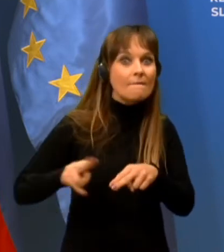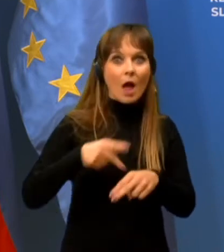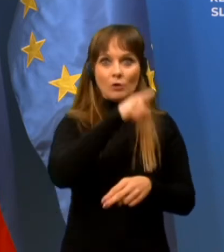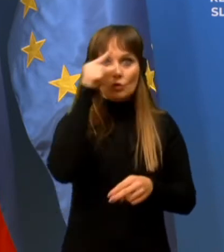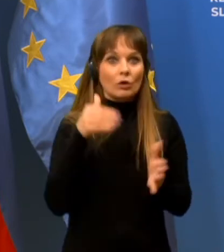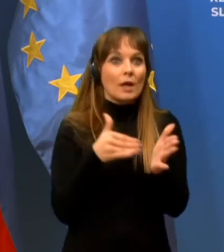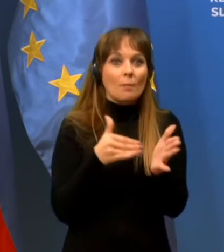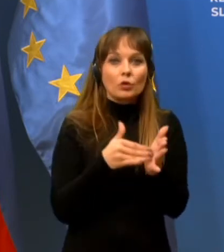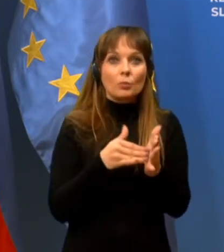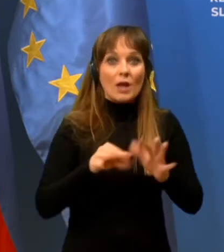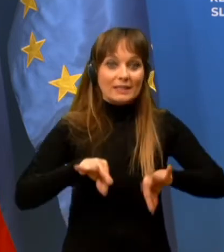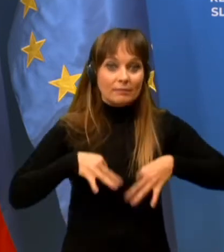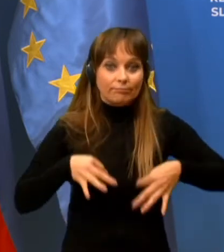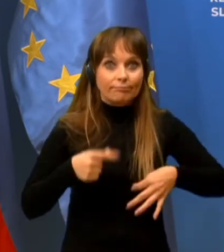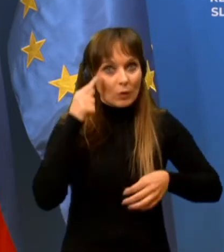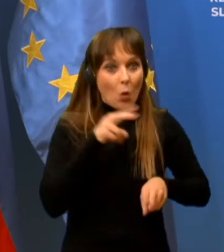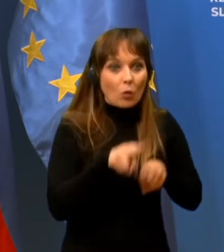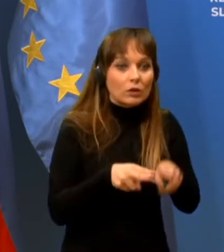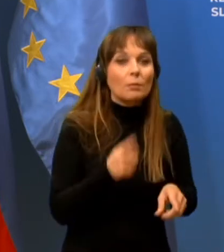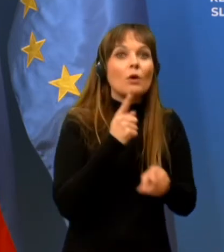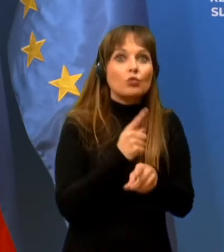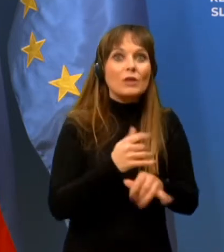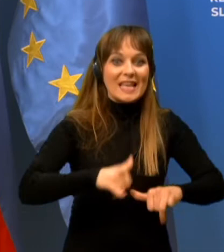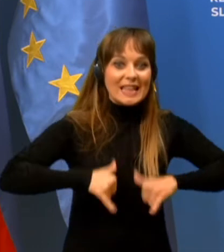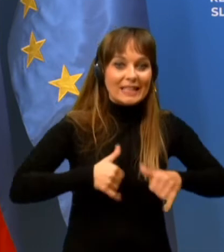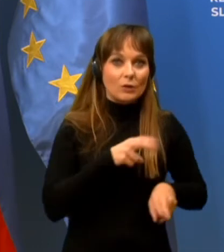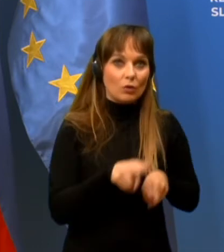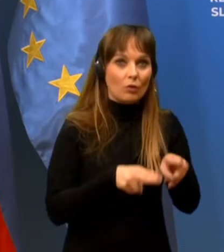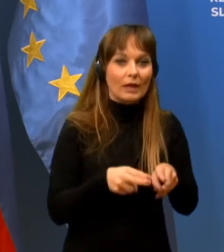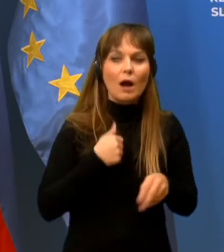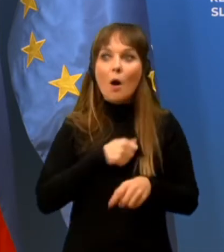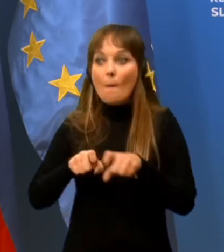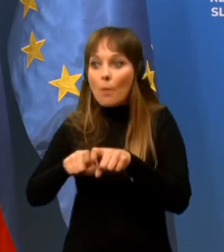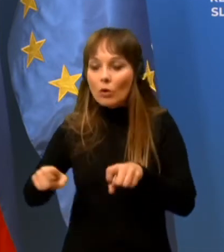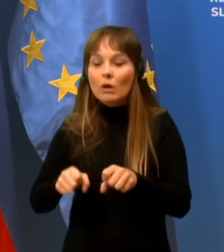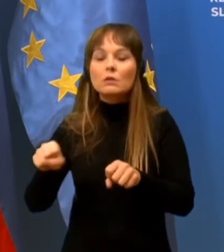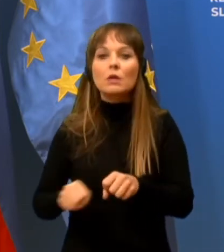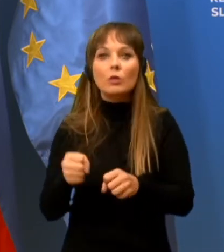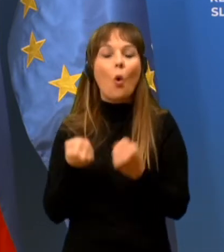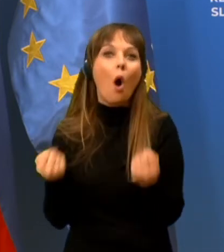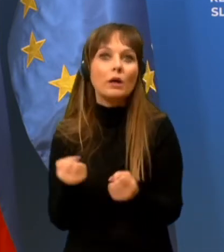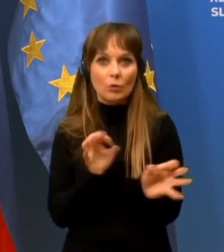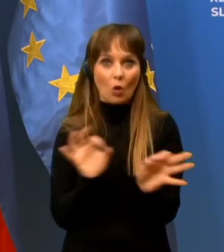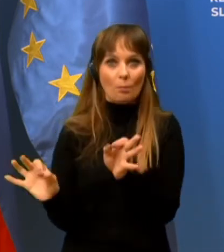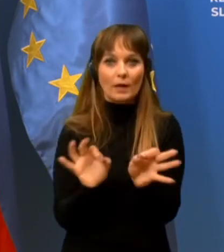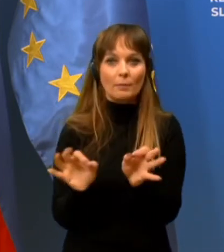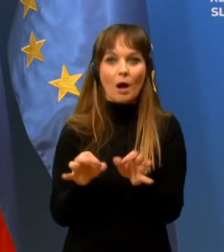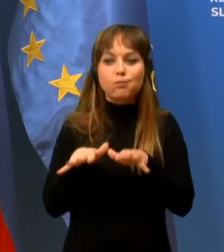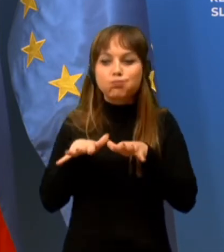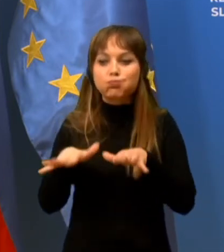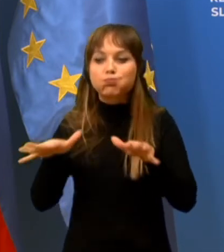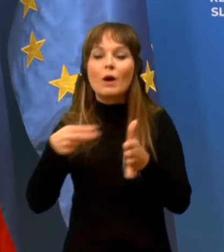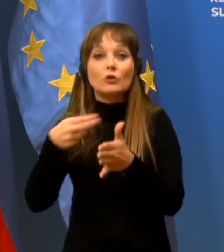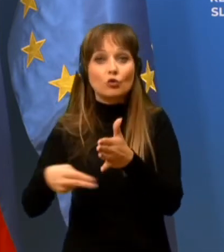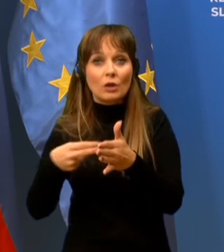potrebuje bolnišnično oskrbo in žal tudi intenzivno nego. Bolnišnice se zato aktivno pripravljajo na povečano